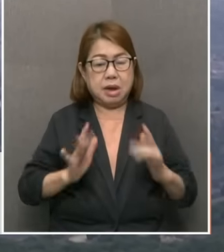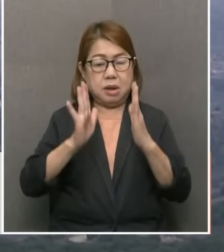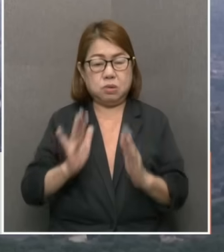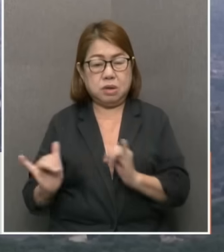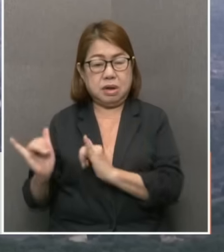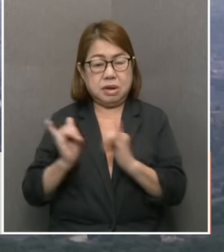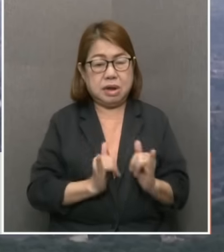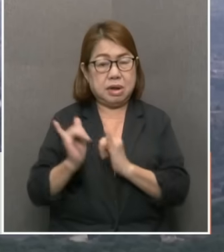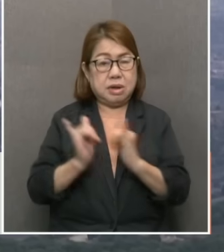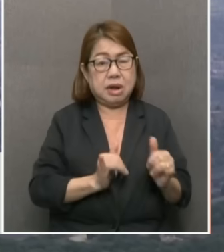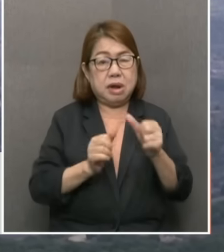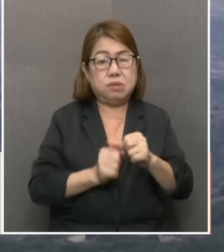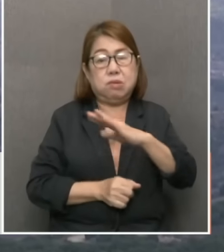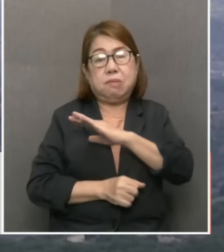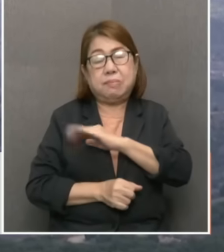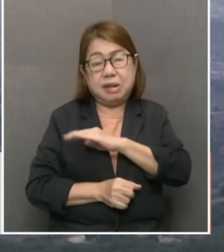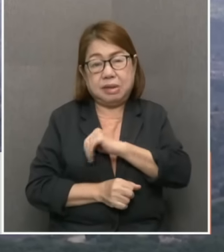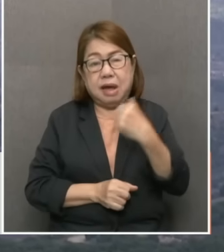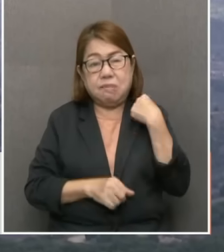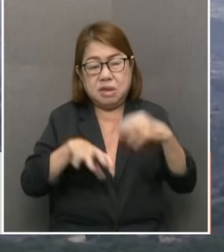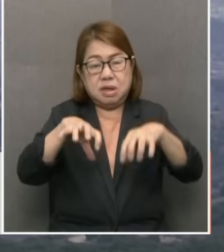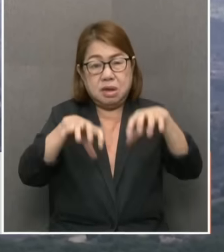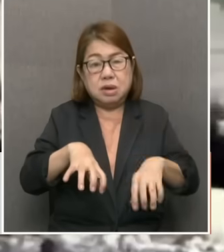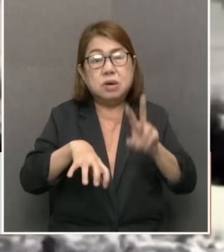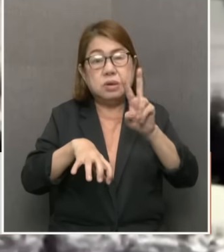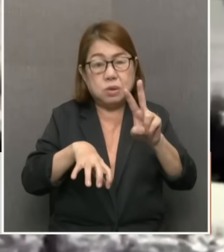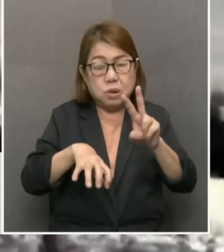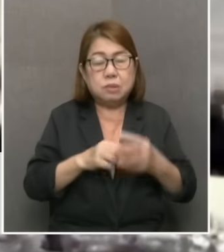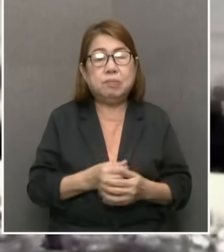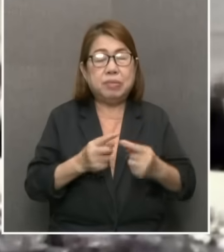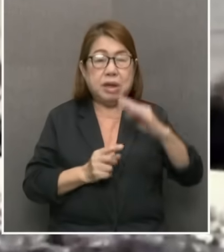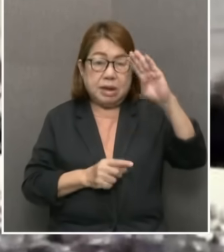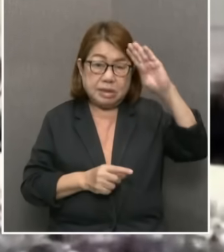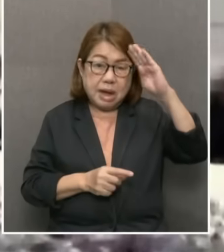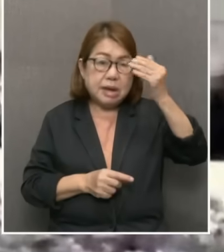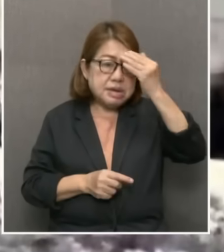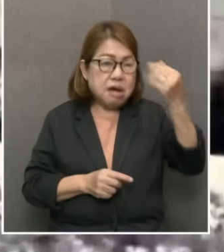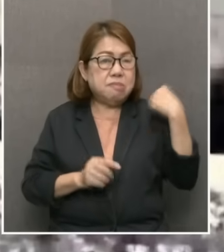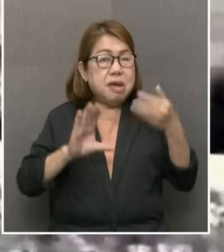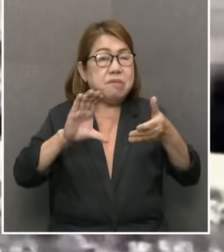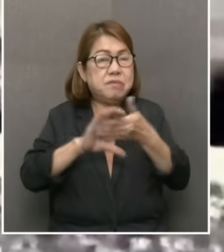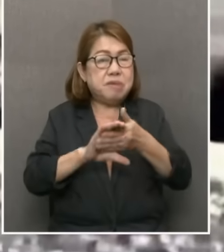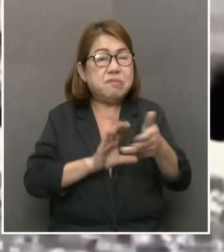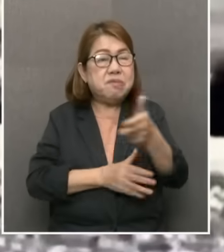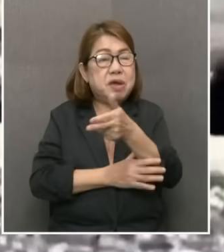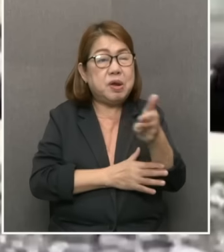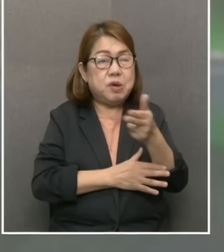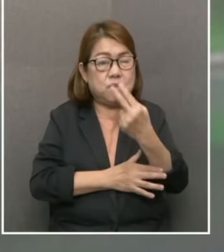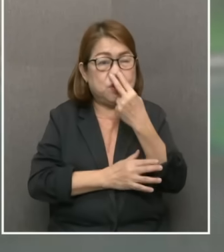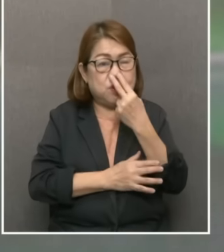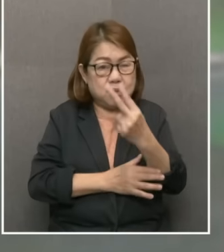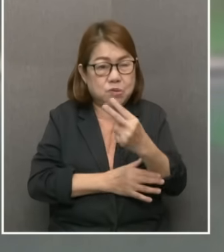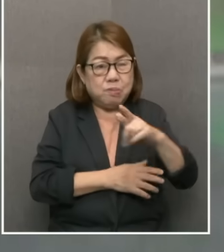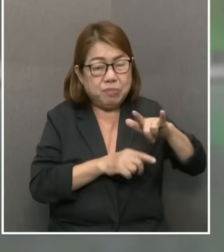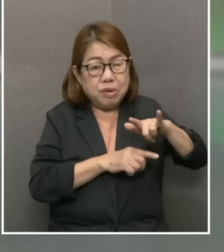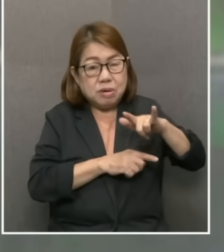งก็คือจาบาเลียและบีชครับกองทัพอิสราเอลได้เปิดคลิปครับให้คุณผู้ชมได้ดูคลิปนาทีที่เครื่องบินขับ